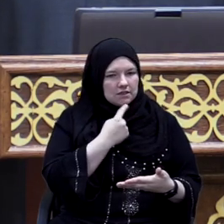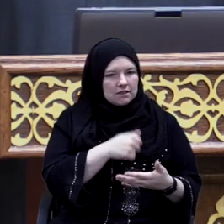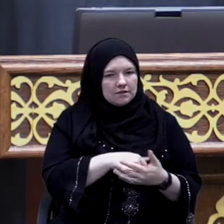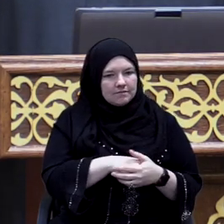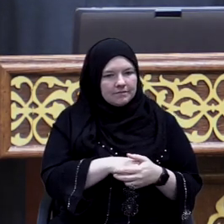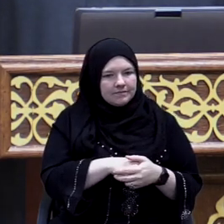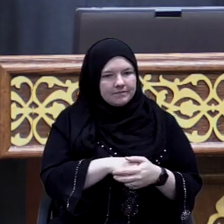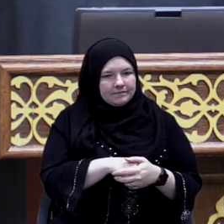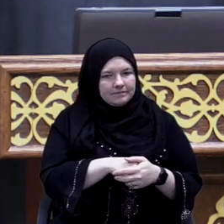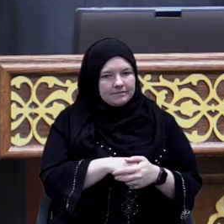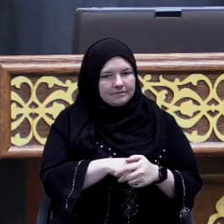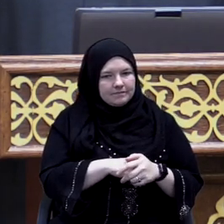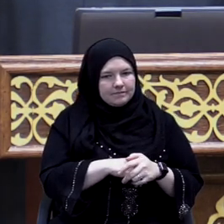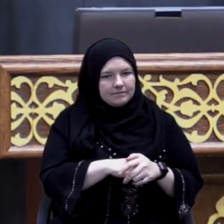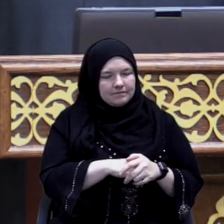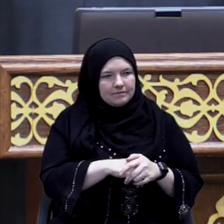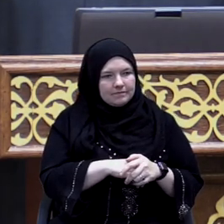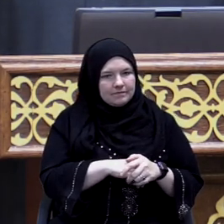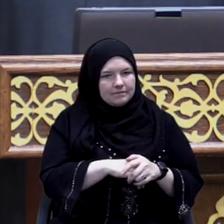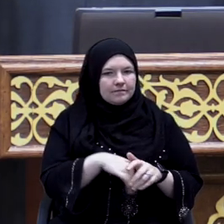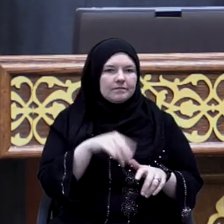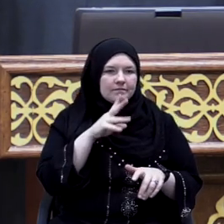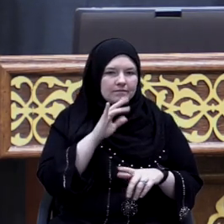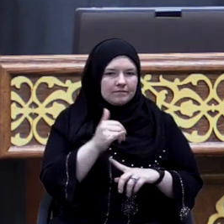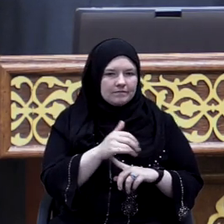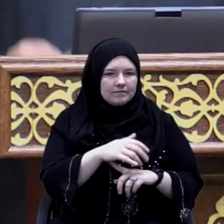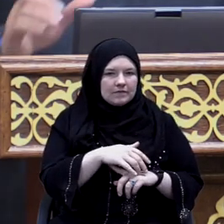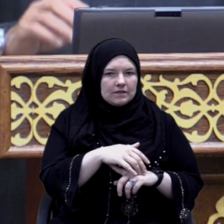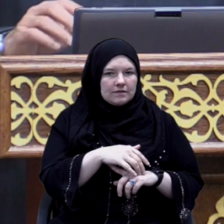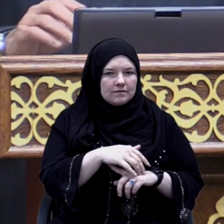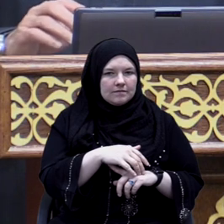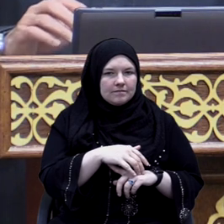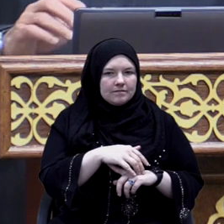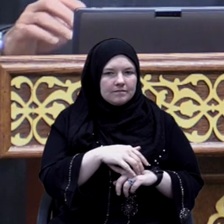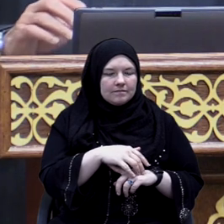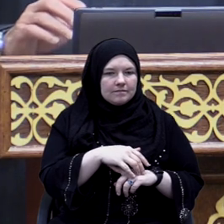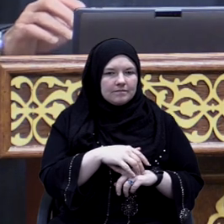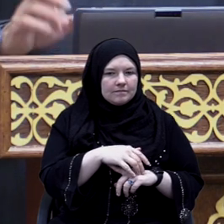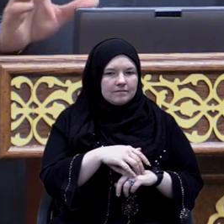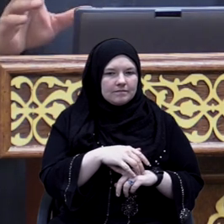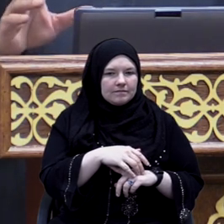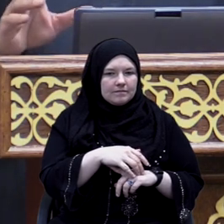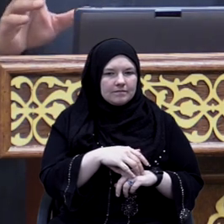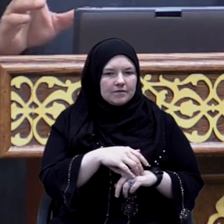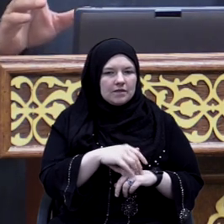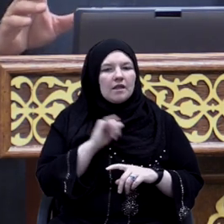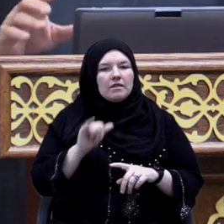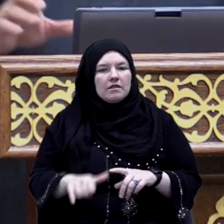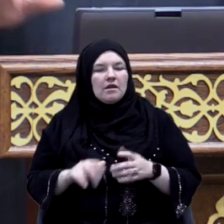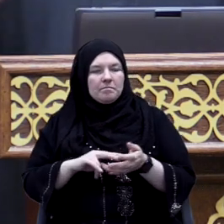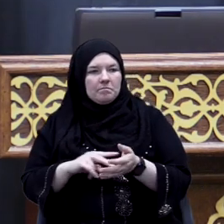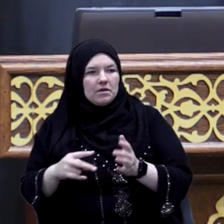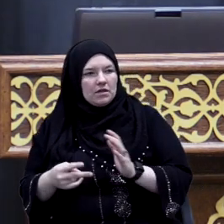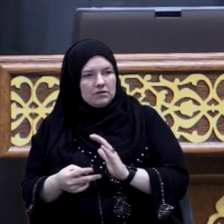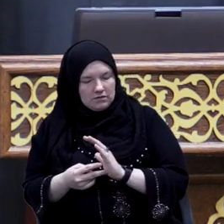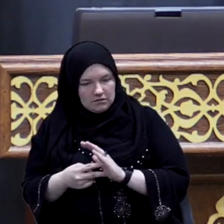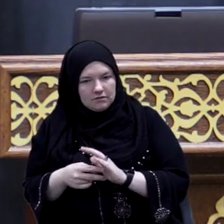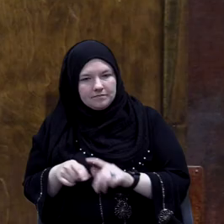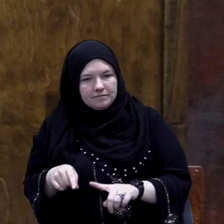مَا فِي السَّمَاوَاتِ وَمَا فِي الْأَرْضِ. Here it is مَنْ, which means